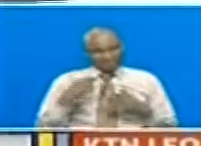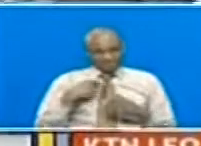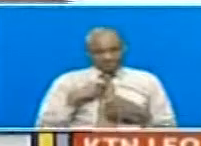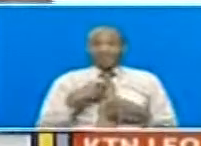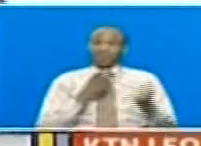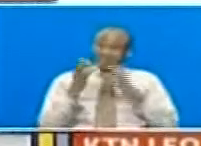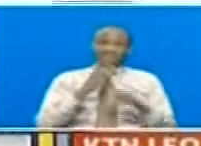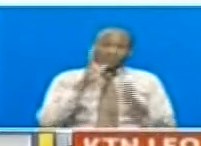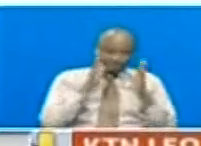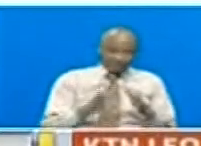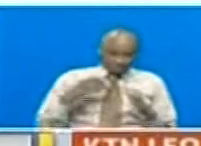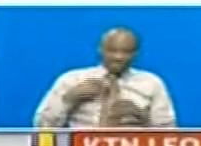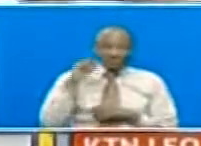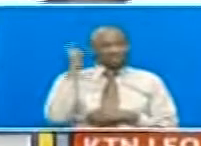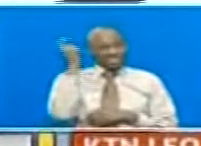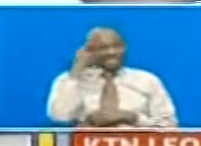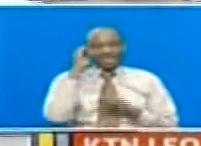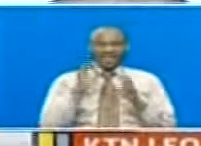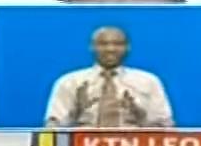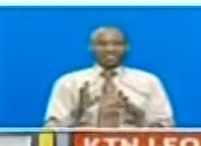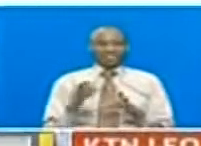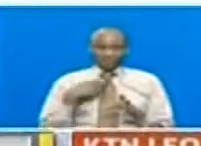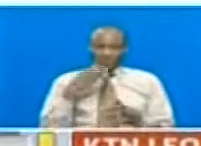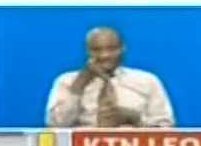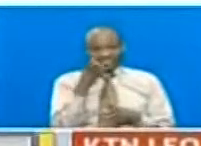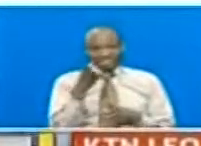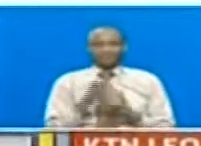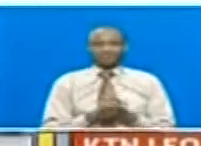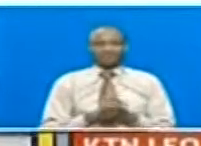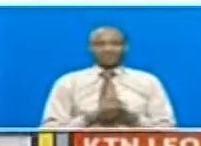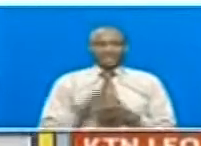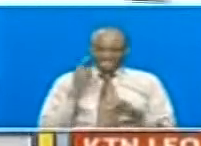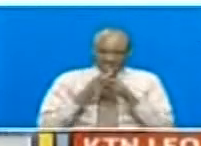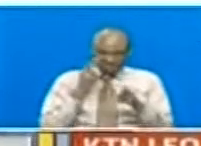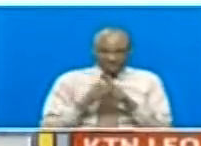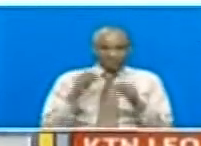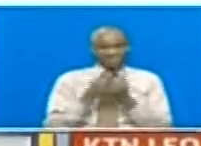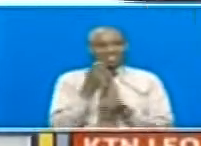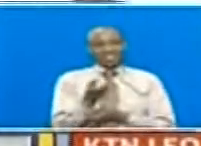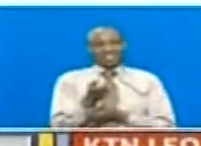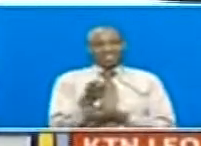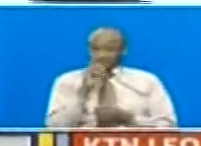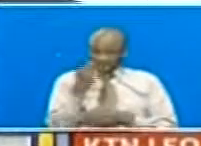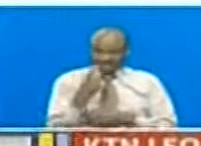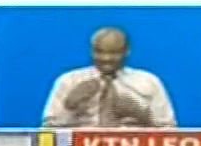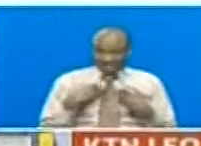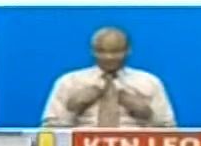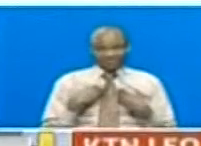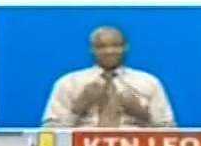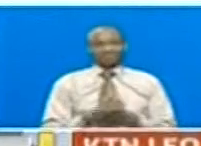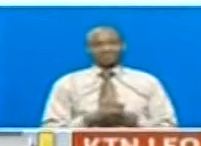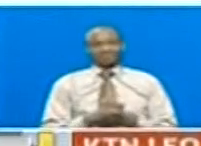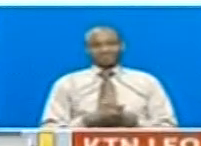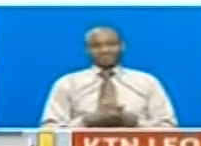mfanyi biashara ambaye hatumia akili. Naam. Ndio ilikuwa katika script ilikuwa hivyo. Sasa majina yalikuja kwa script ya kwanza alafu sasa tukaendeleza nayo.